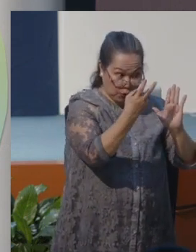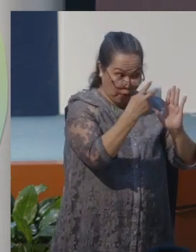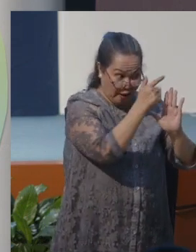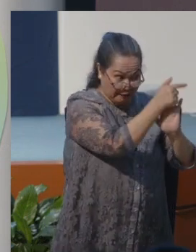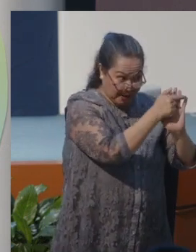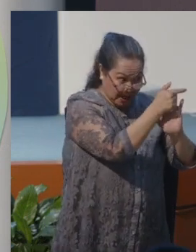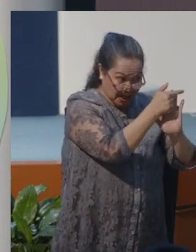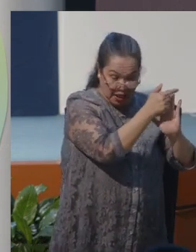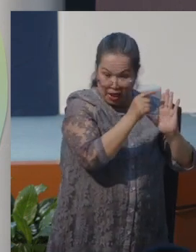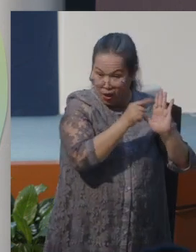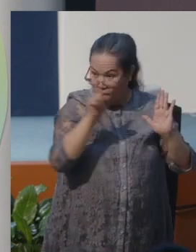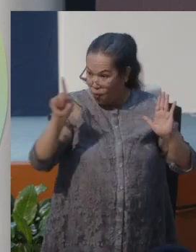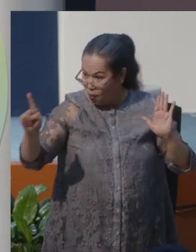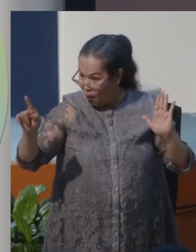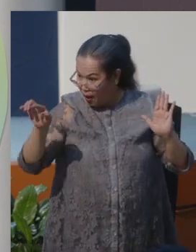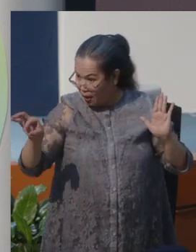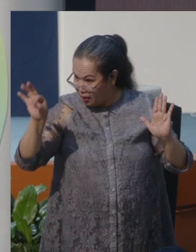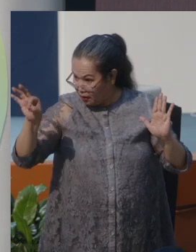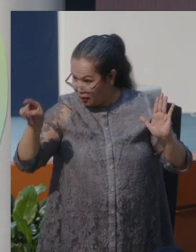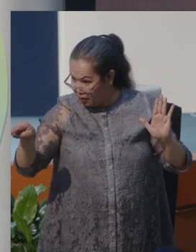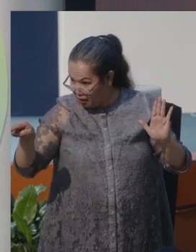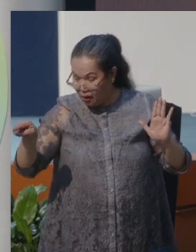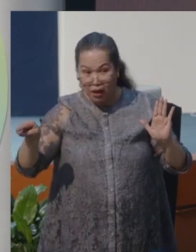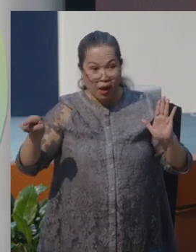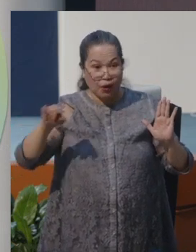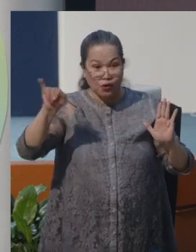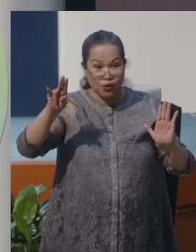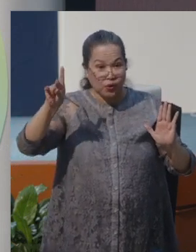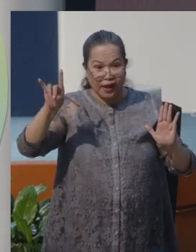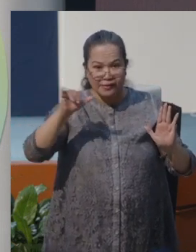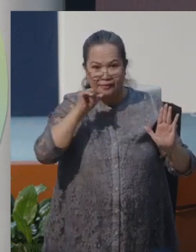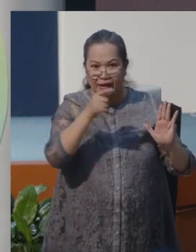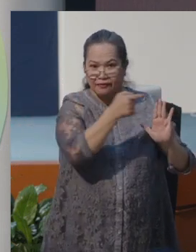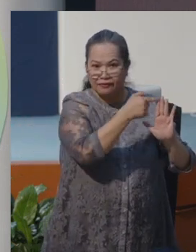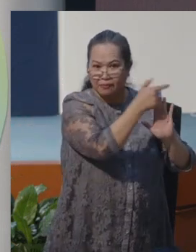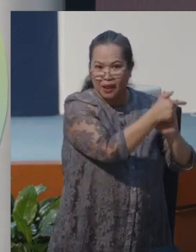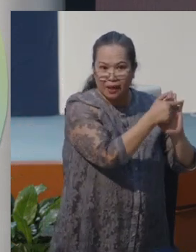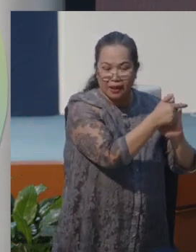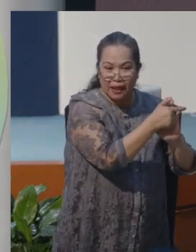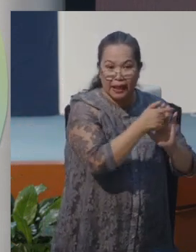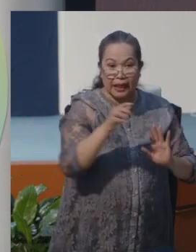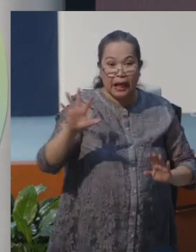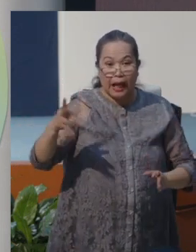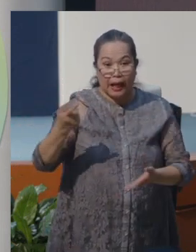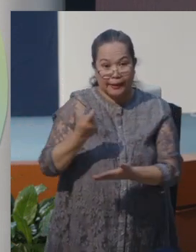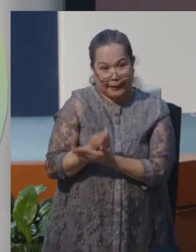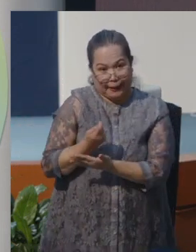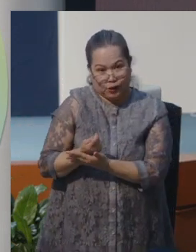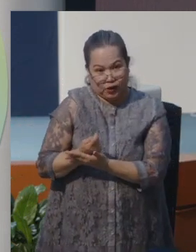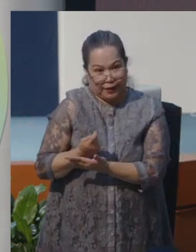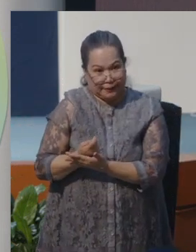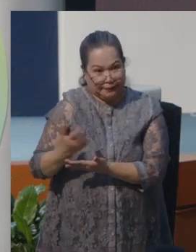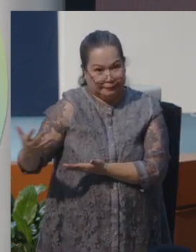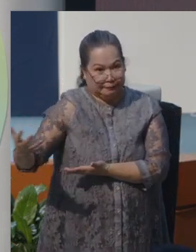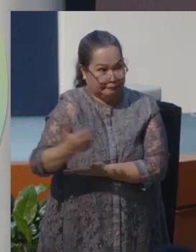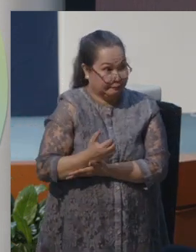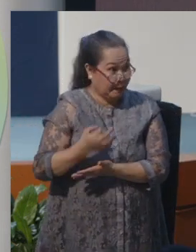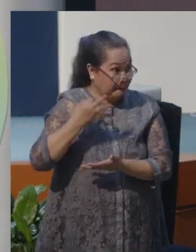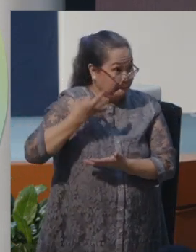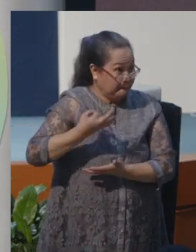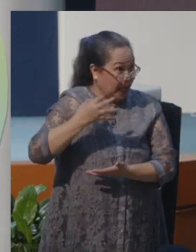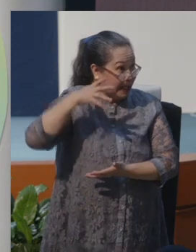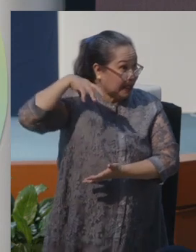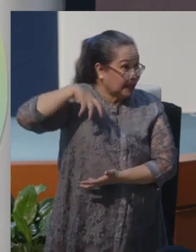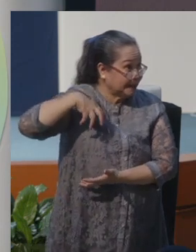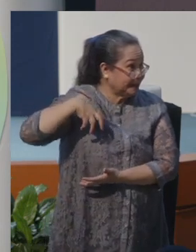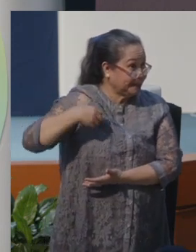hindi Galilean. Medyo red flag na po yun, ano? Siya ang treasurer of the 12. No? Palagi ko